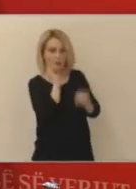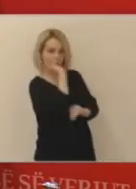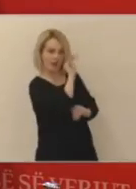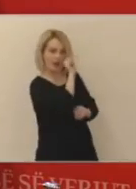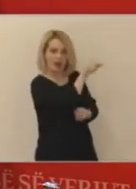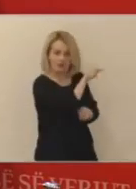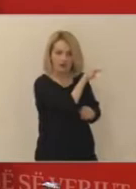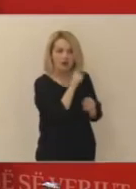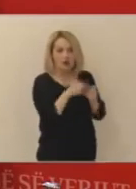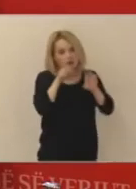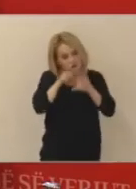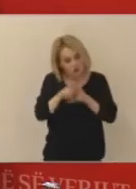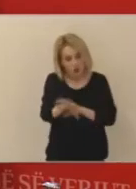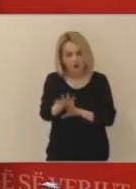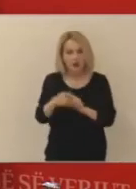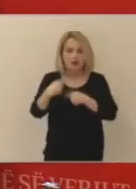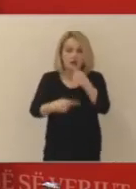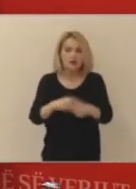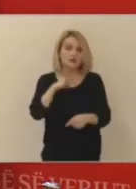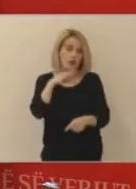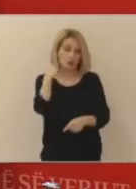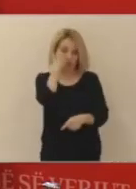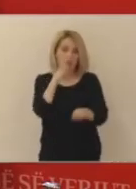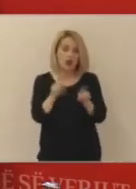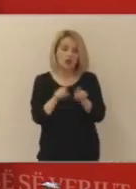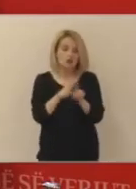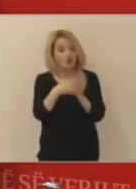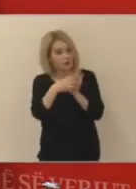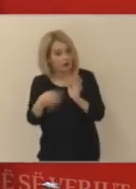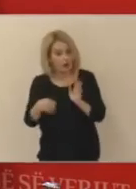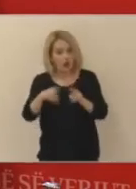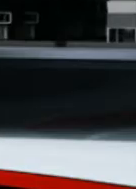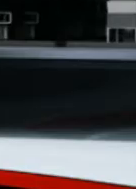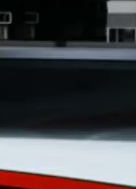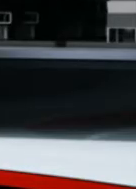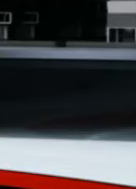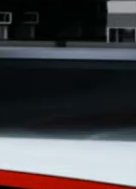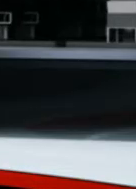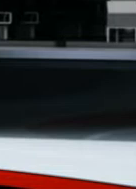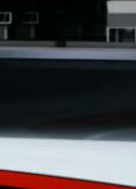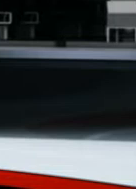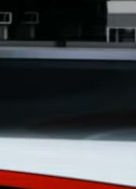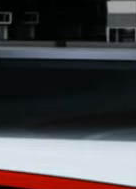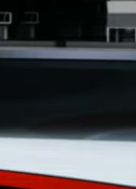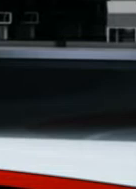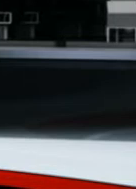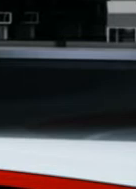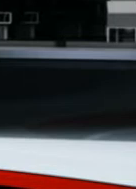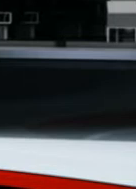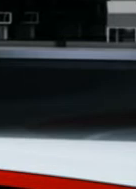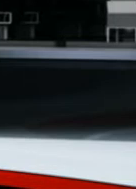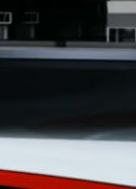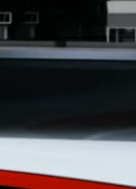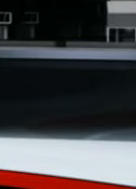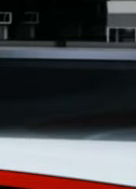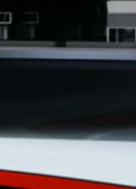истото да го спроведуваат и во текот на викендот, но и во останатите денови. Да не се злоупотребуваат